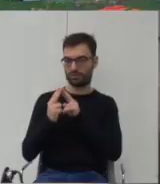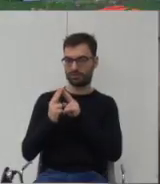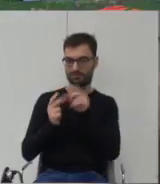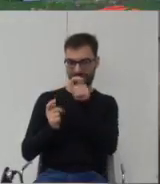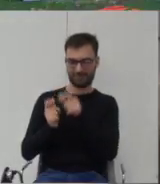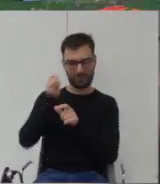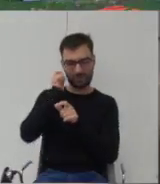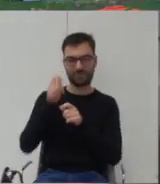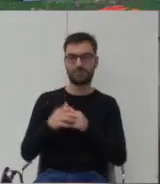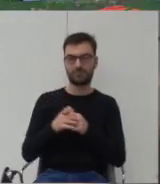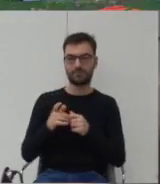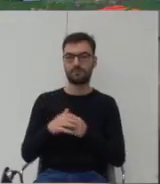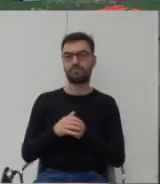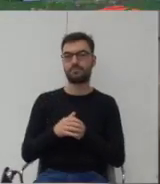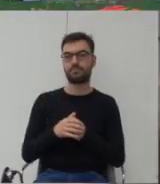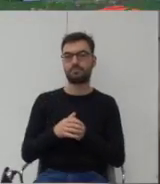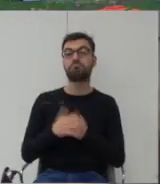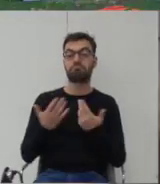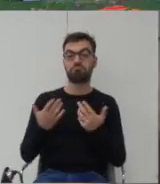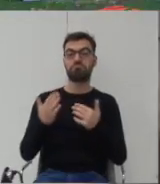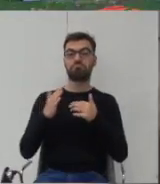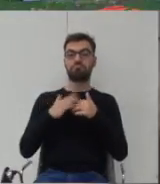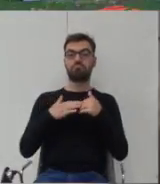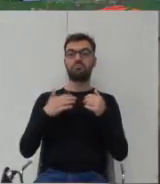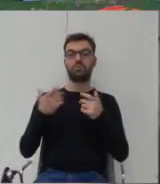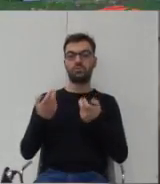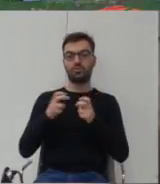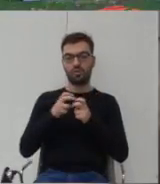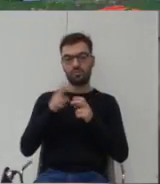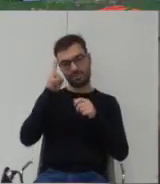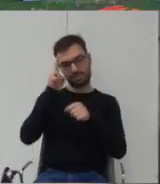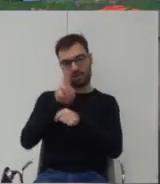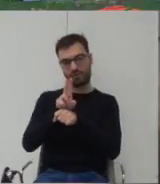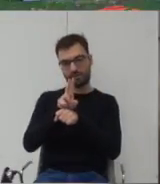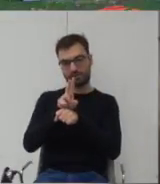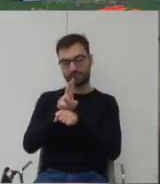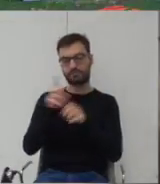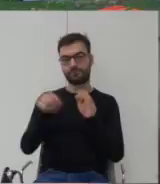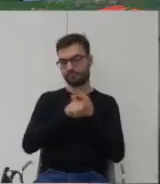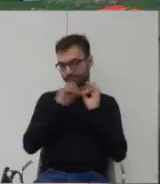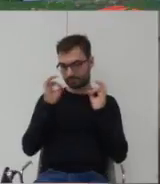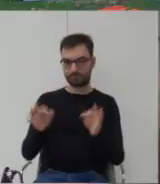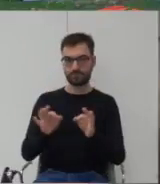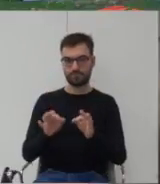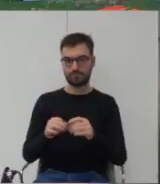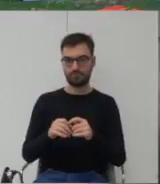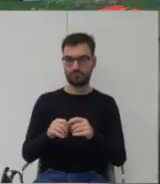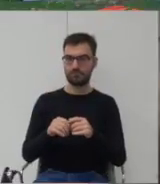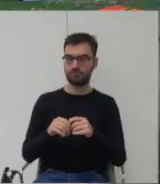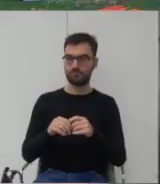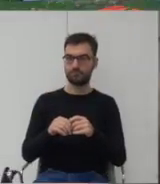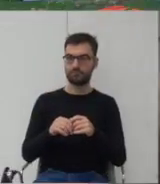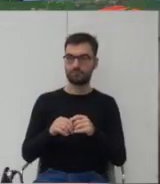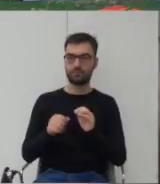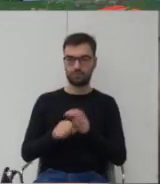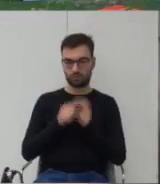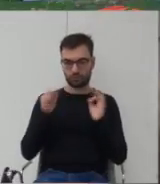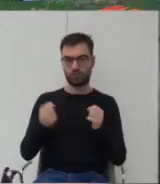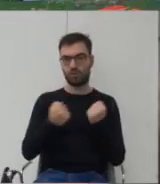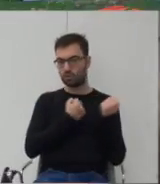kontakt i budowane jest zaufanie, które do dzisiaj